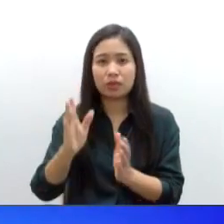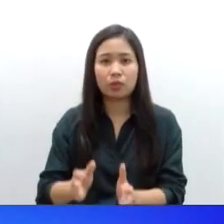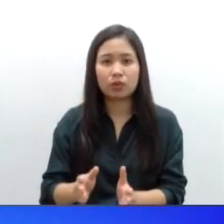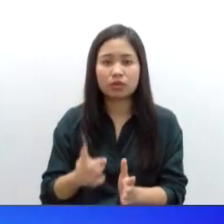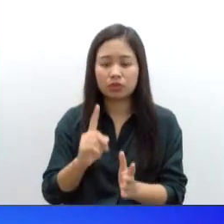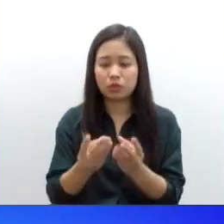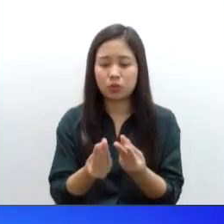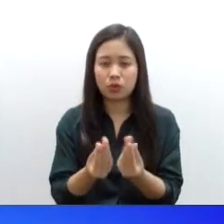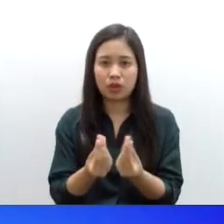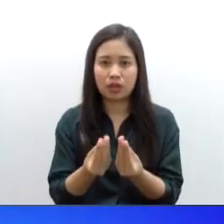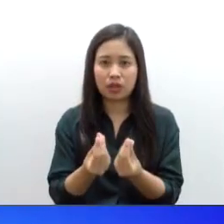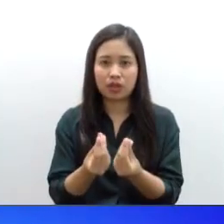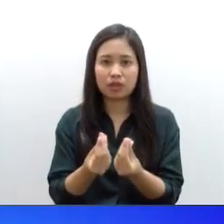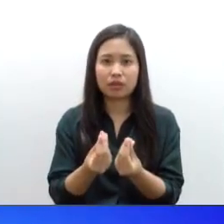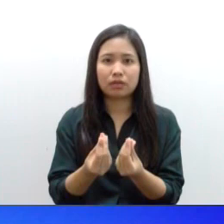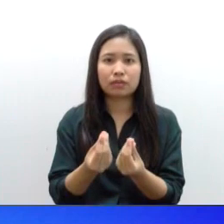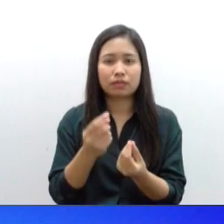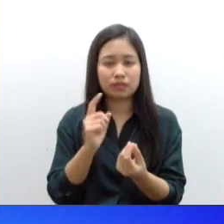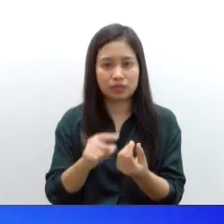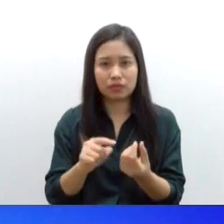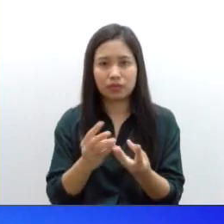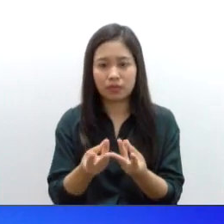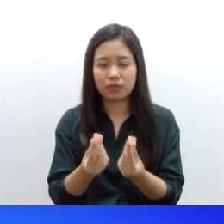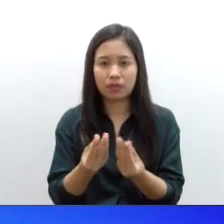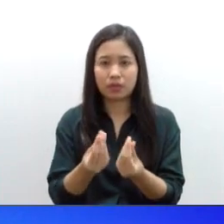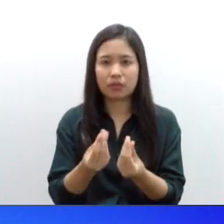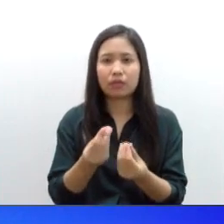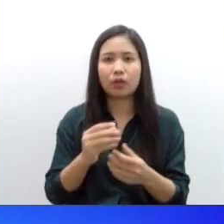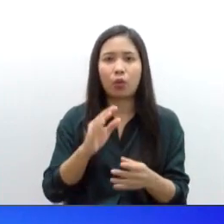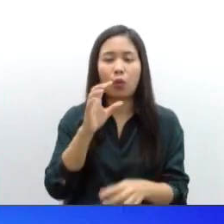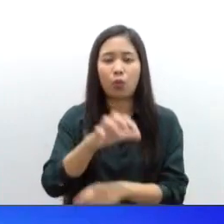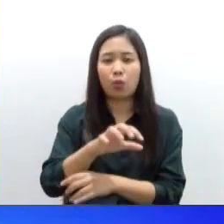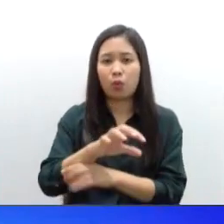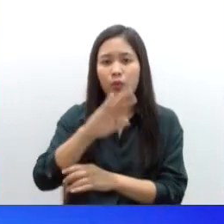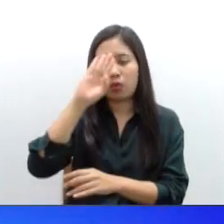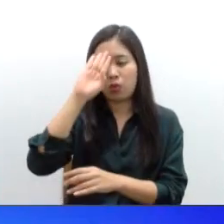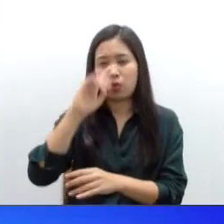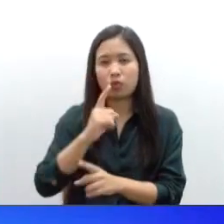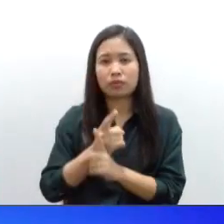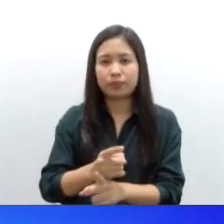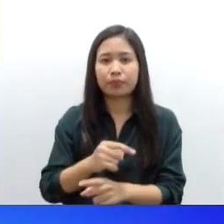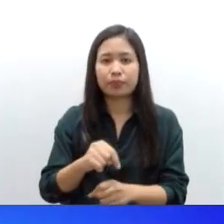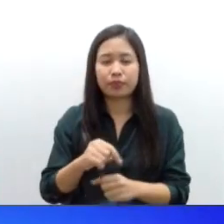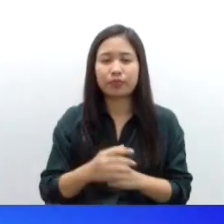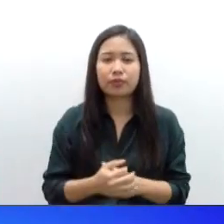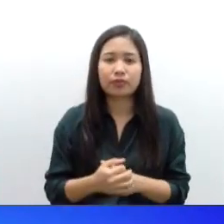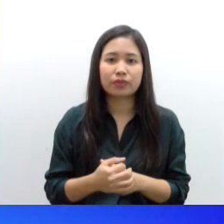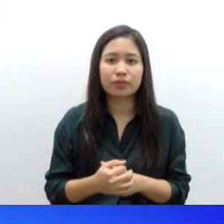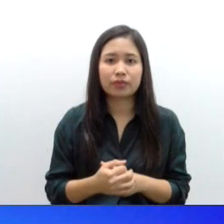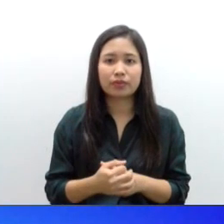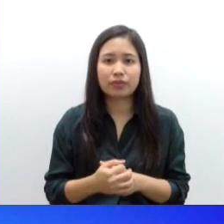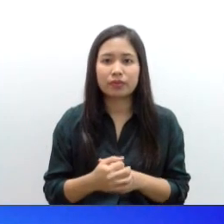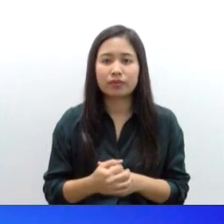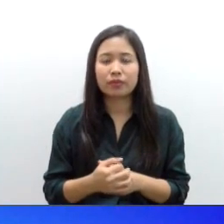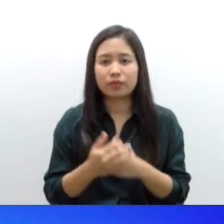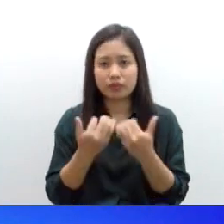ลขนี้จะให้เป็นศูนย์ได้ก็ต้องขอความร่วมมือนะครับในการที่จะไม่ประมาทนะครับยกการ์ดให้สูงๆนะครับเราต้องดูแ